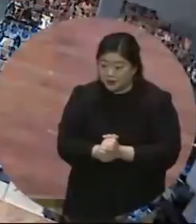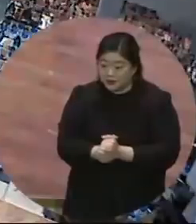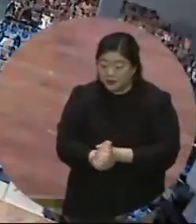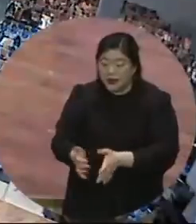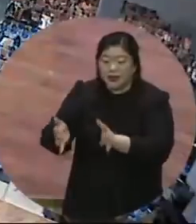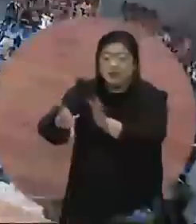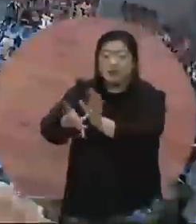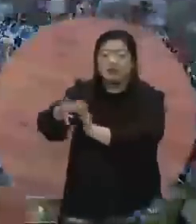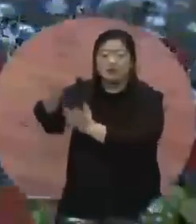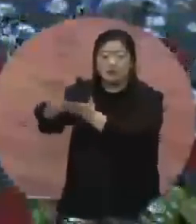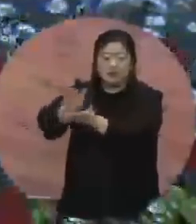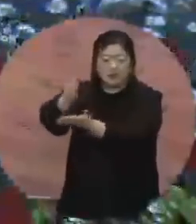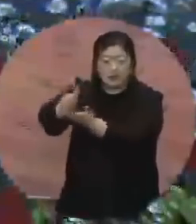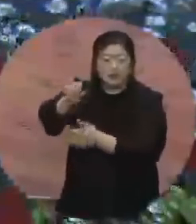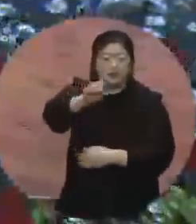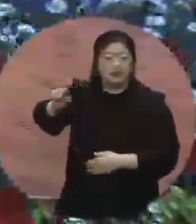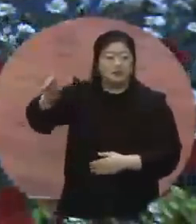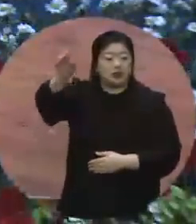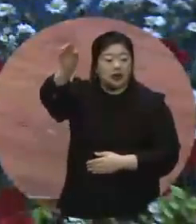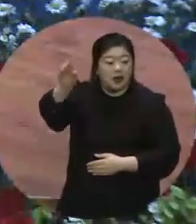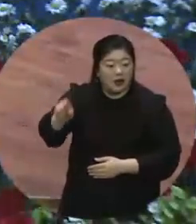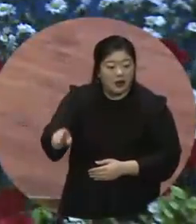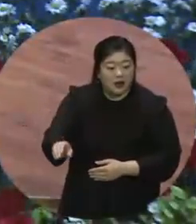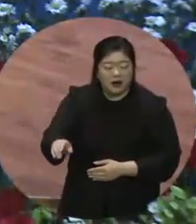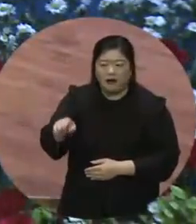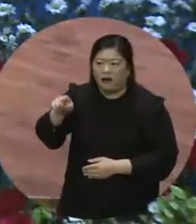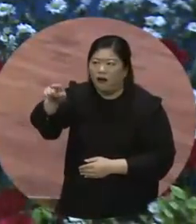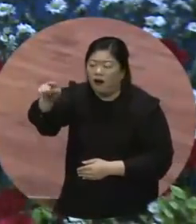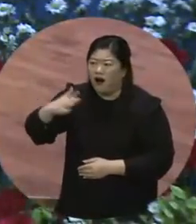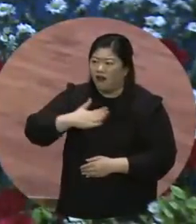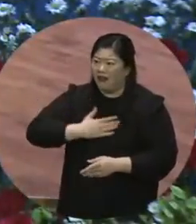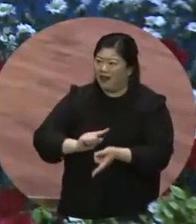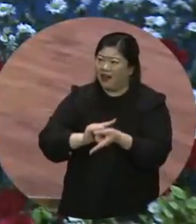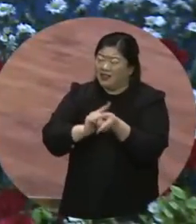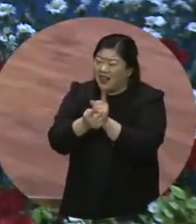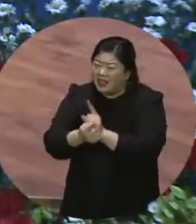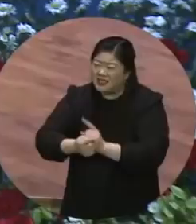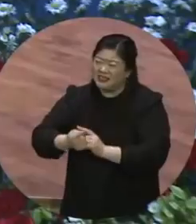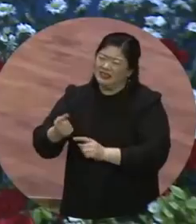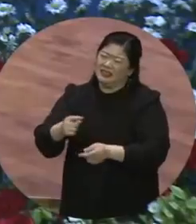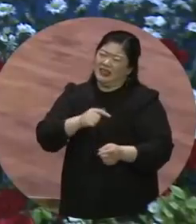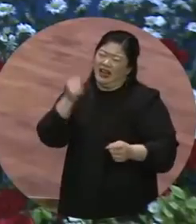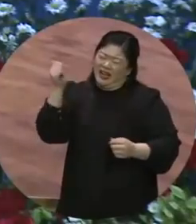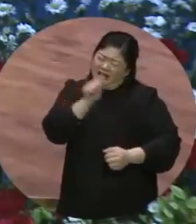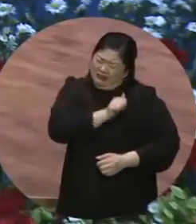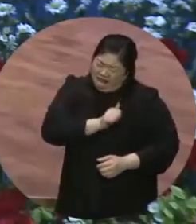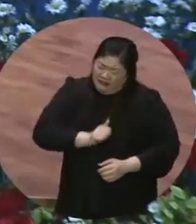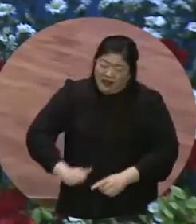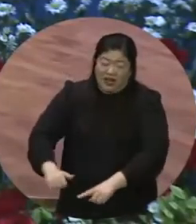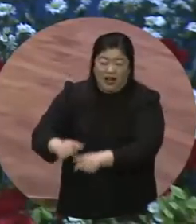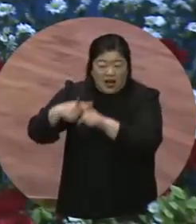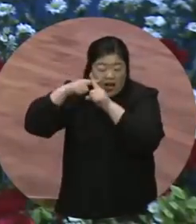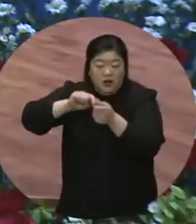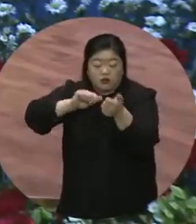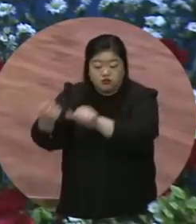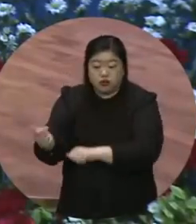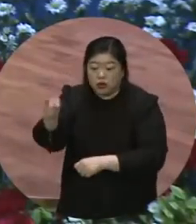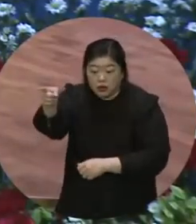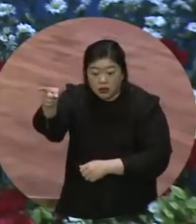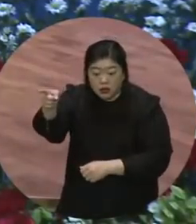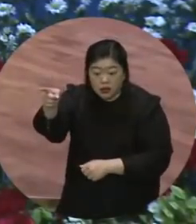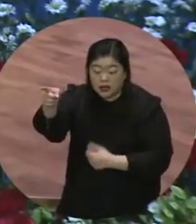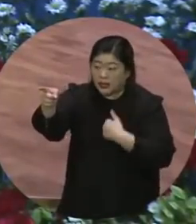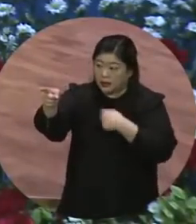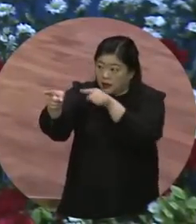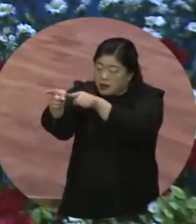그리스도의 십자가 희생이 내 죄를 위해서 피 흘려주셨다. 그 예수를 나의 구주로